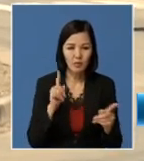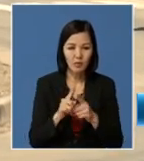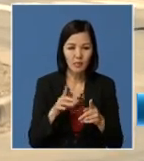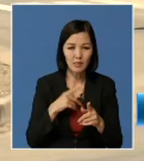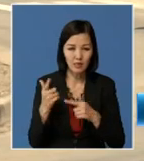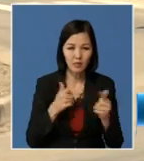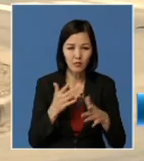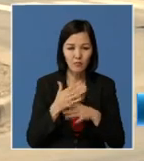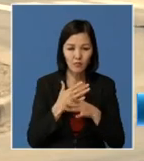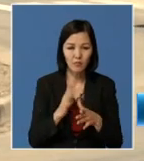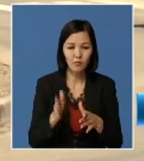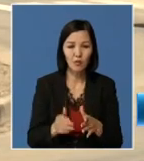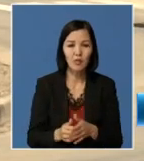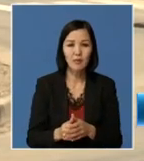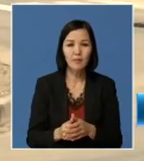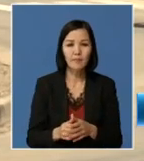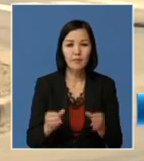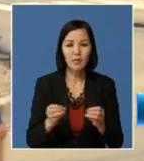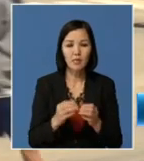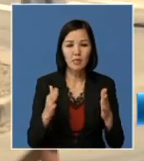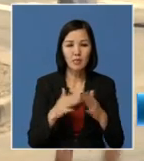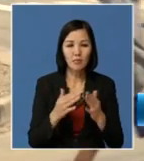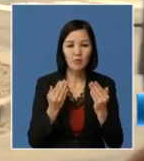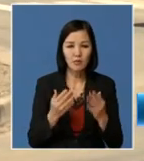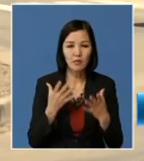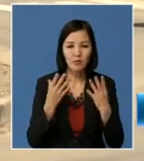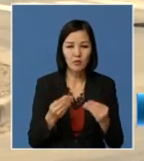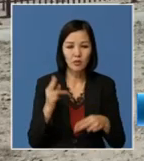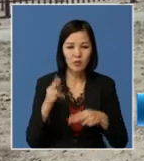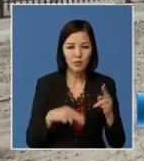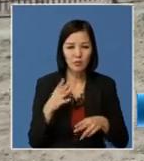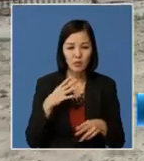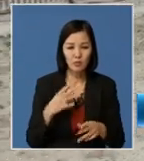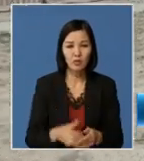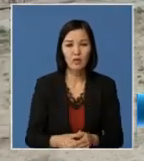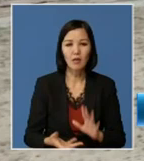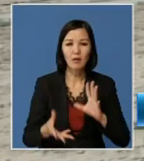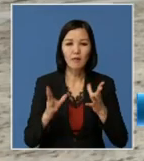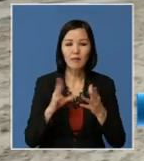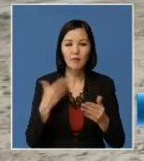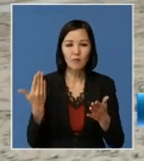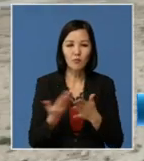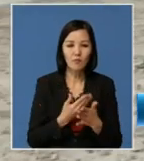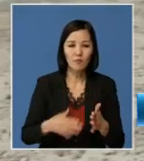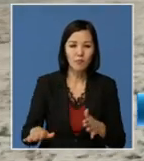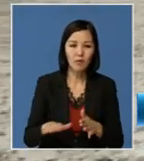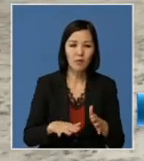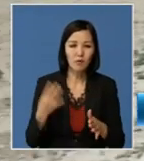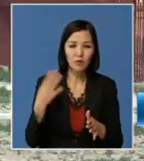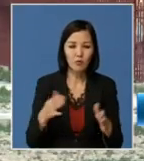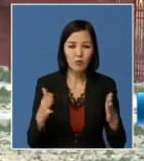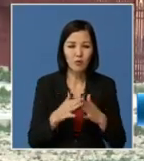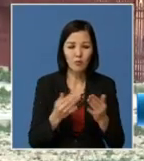все готовы помочь. Уже 10 домов на сегодняшний день построили. Всего в новом микрорайоне построили 40